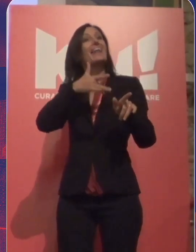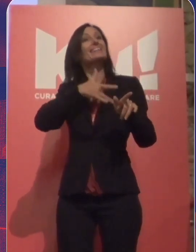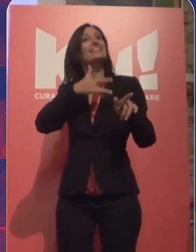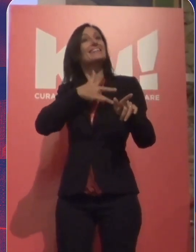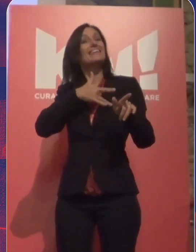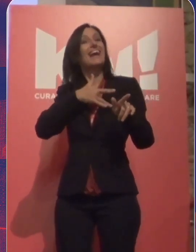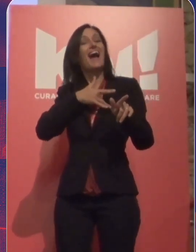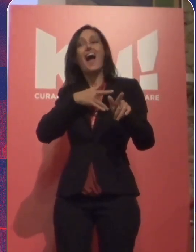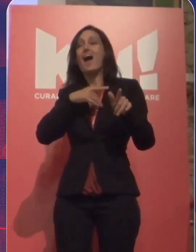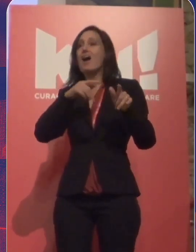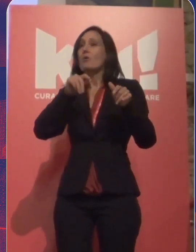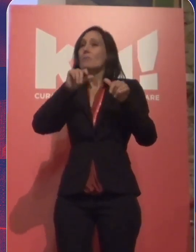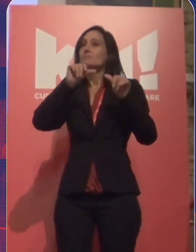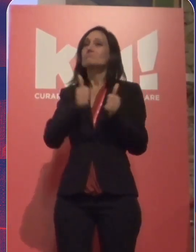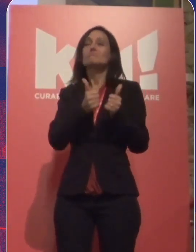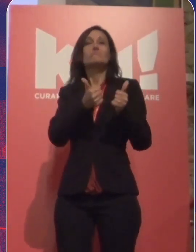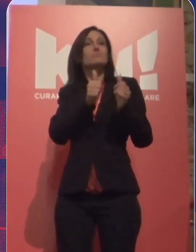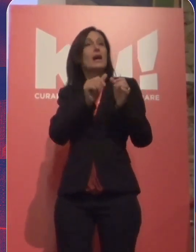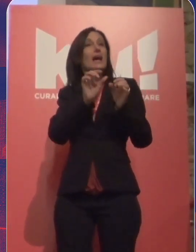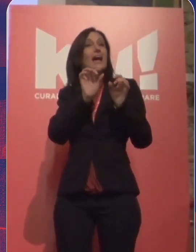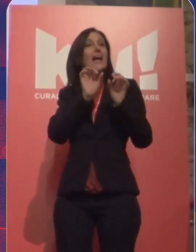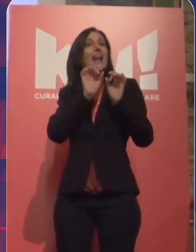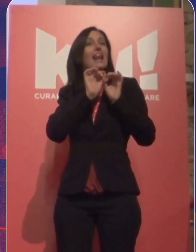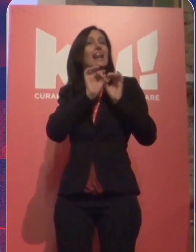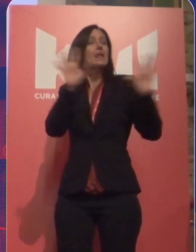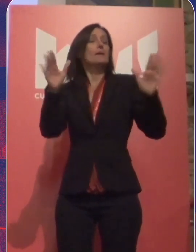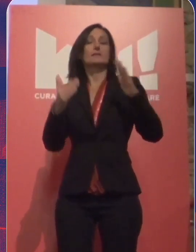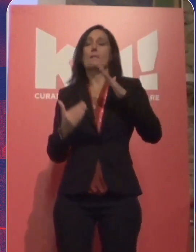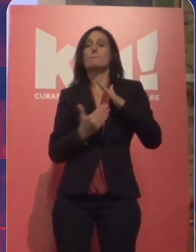cioè la rinuncia la libertà